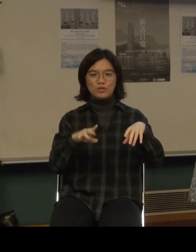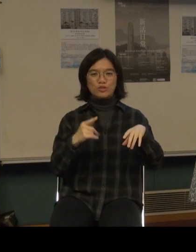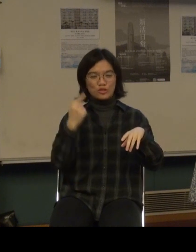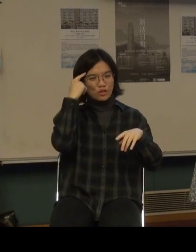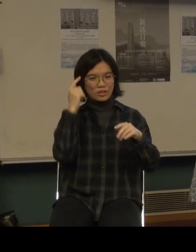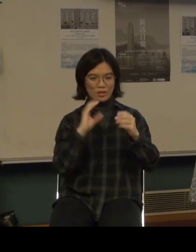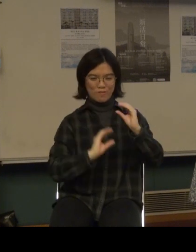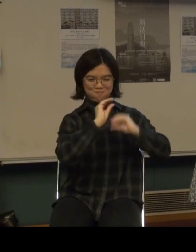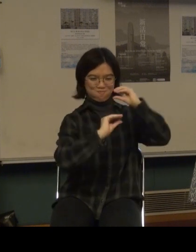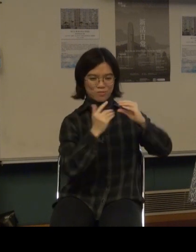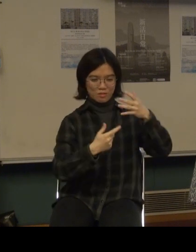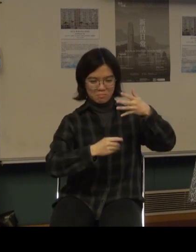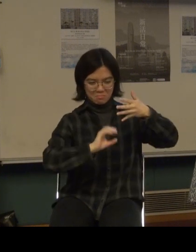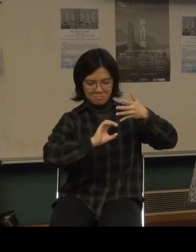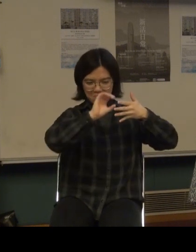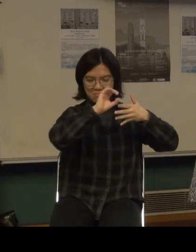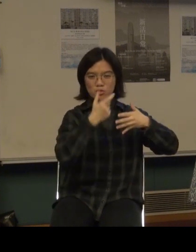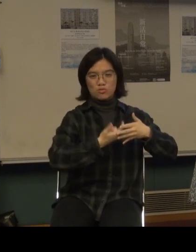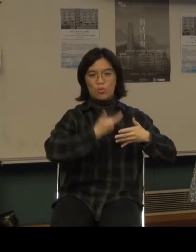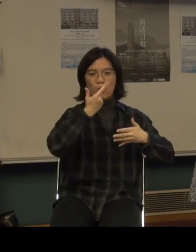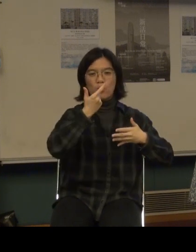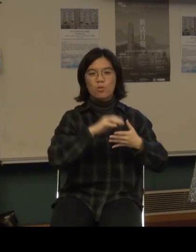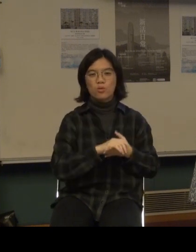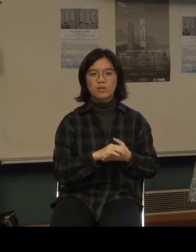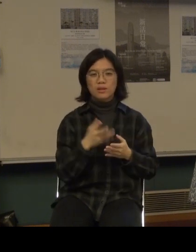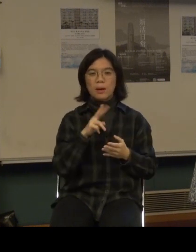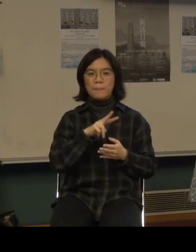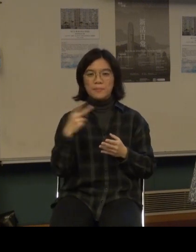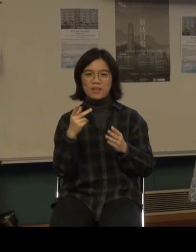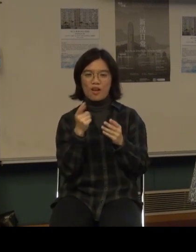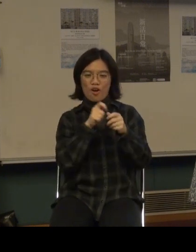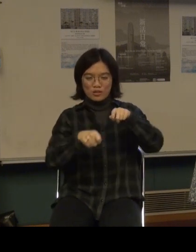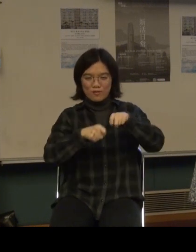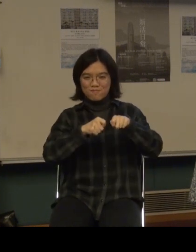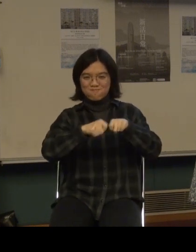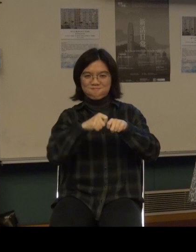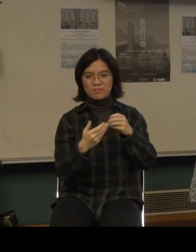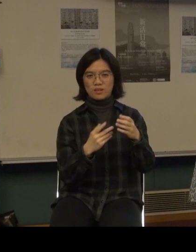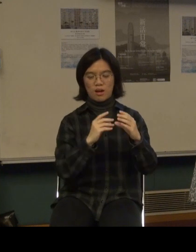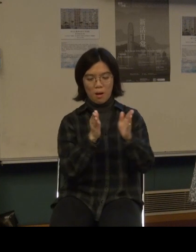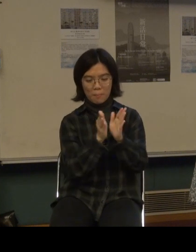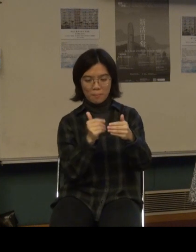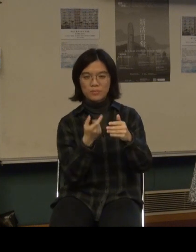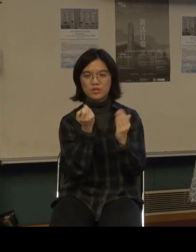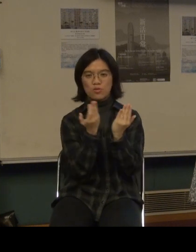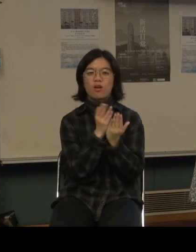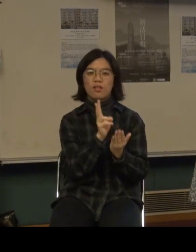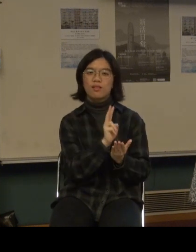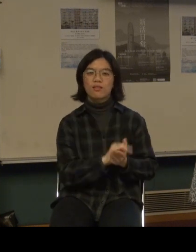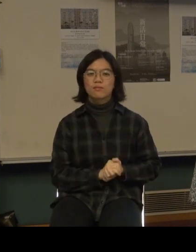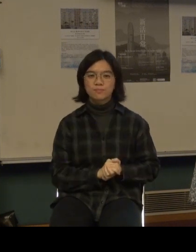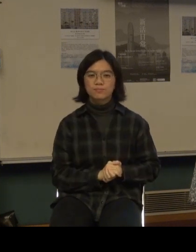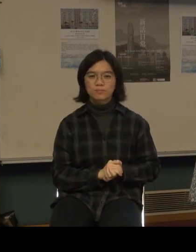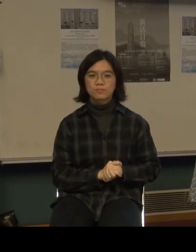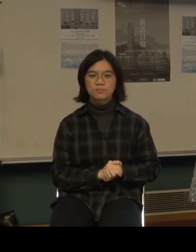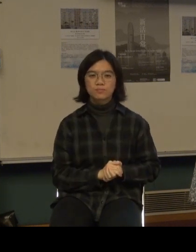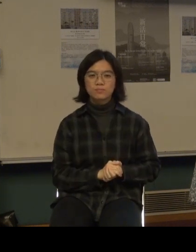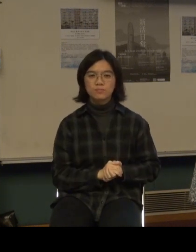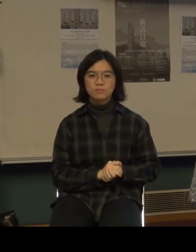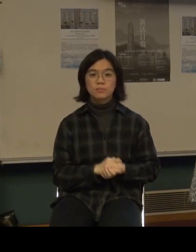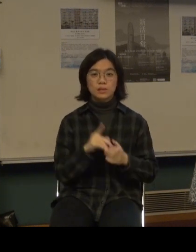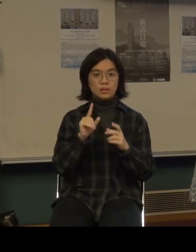見到真係好多好多喺香港嚇嘅火柴盒嘅小學啦。嗱咁所以總括而言咧，就係話即係其實政府喺戰